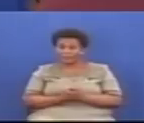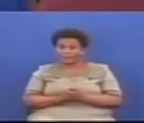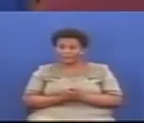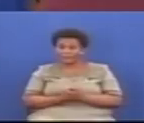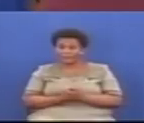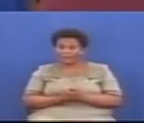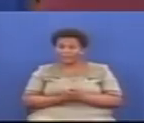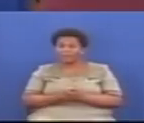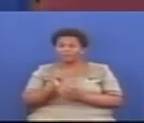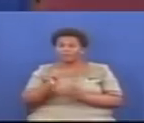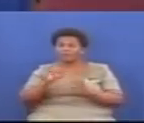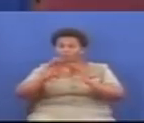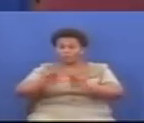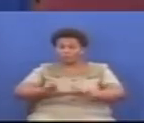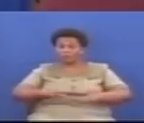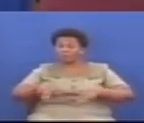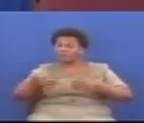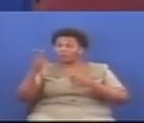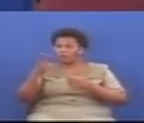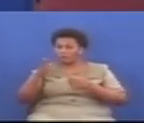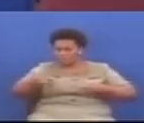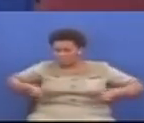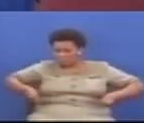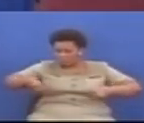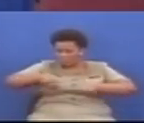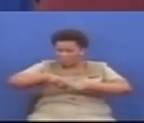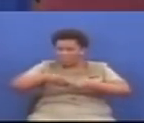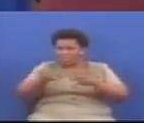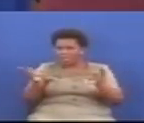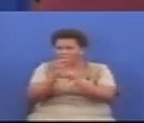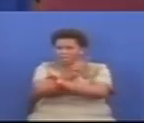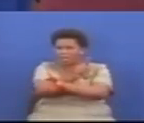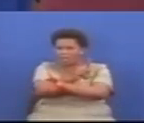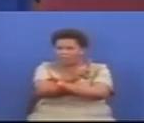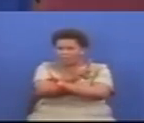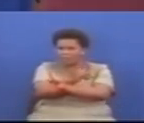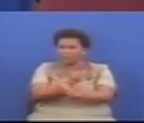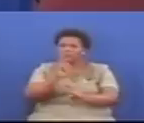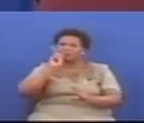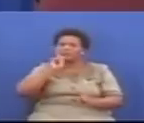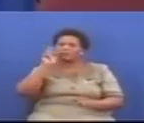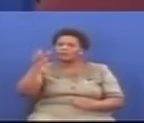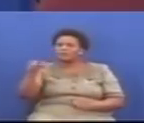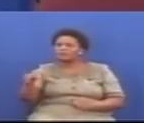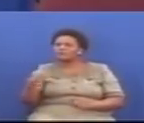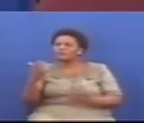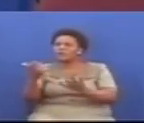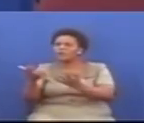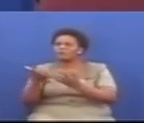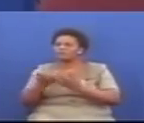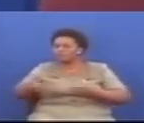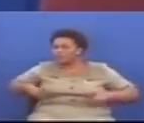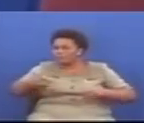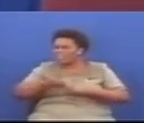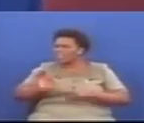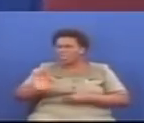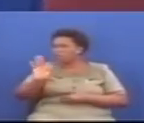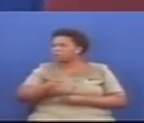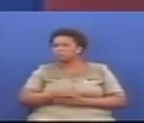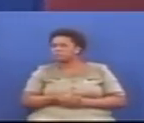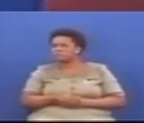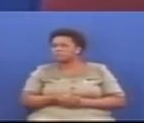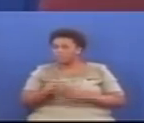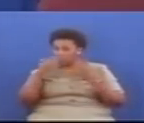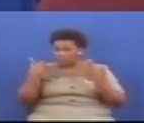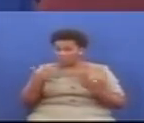kuna wabunge wawili wamebadilishana mikanda hapa. Kila mmoja amevaa mkanda usiokuwa wa kwake. Sasa naomba